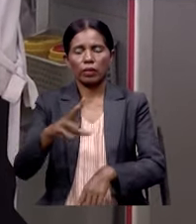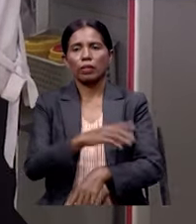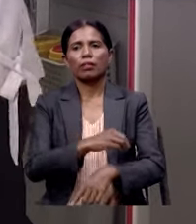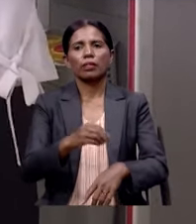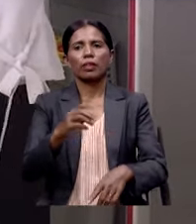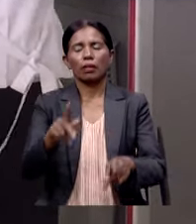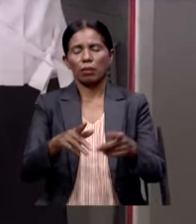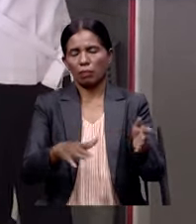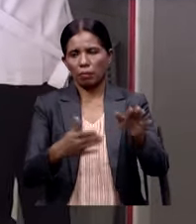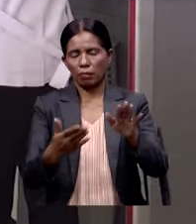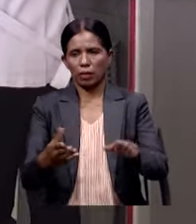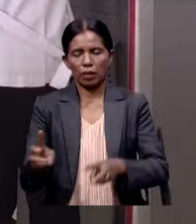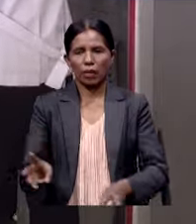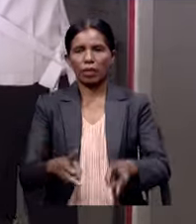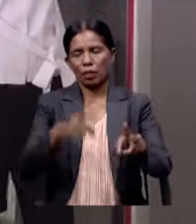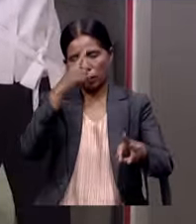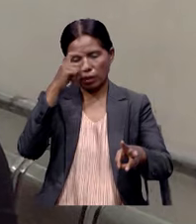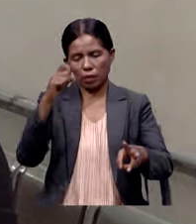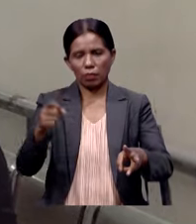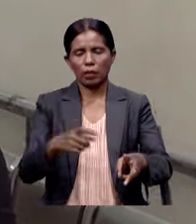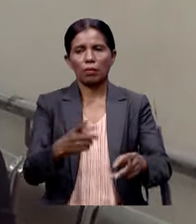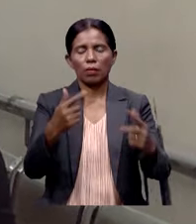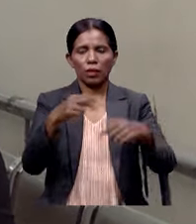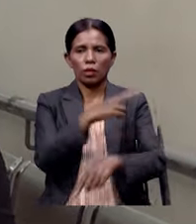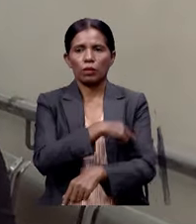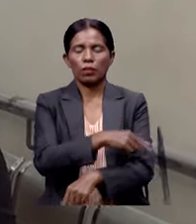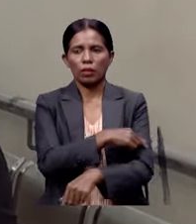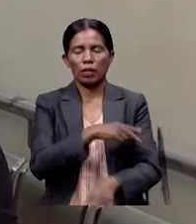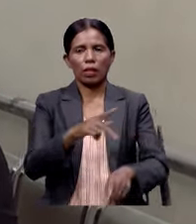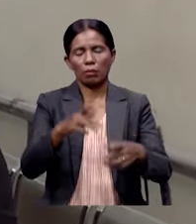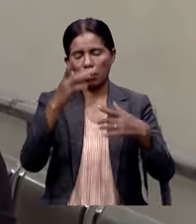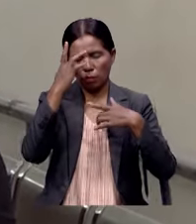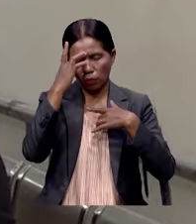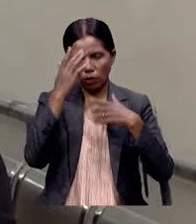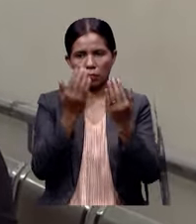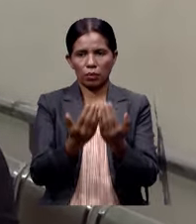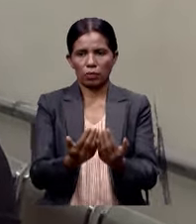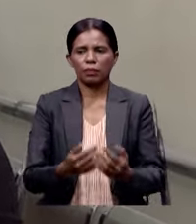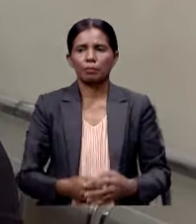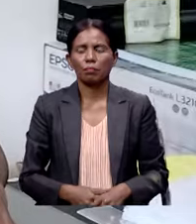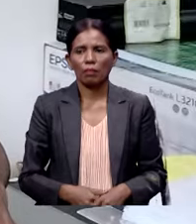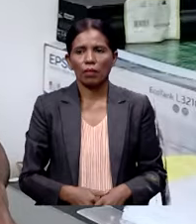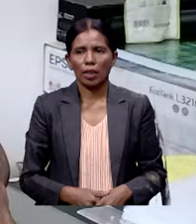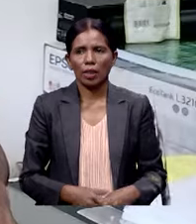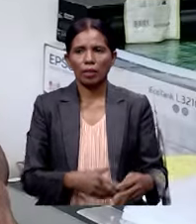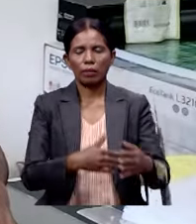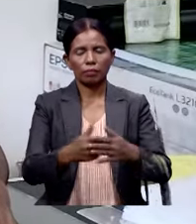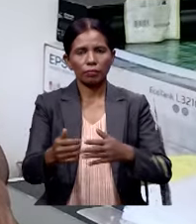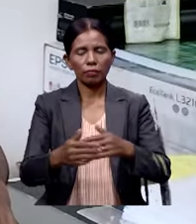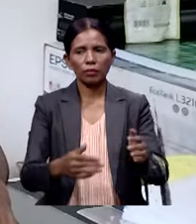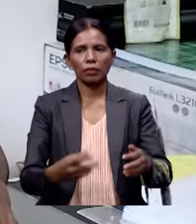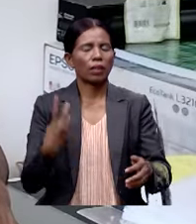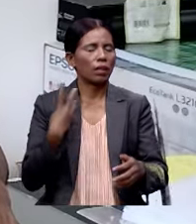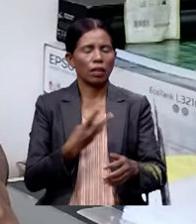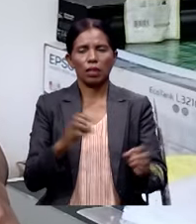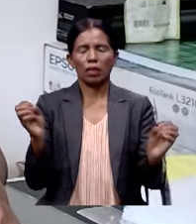lakon sirne vida iha dalan tamba antes mai hospital paciente iha ona kondisaun nebe grave. Nel was danu maine laos